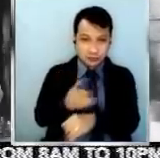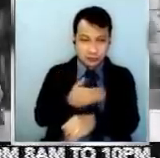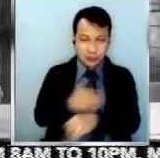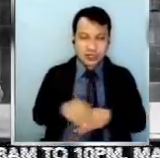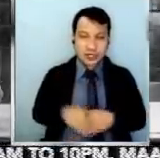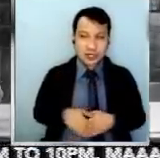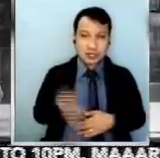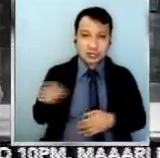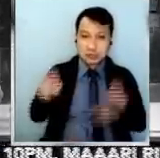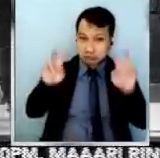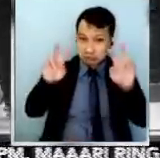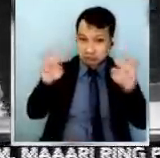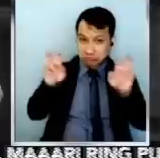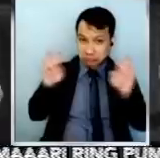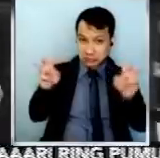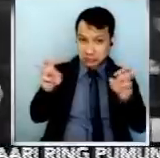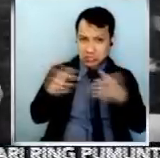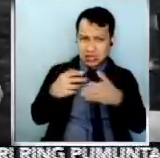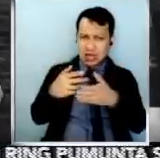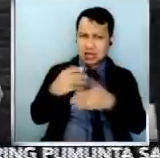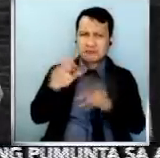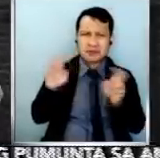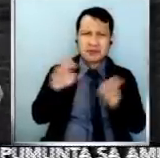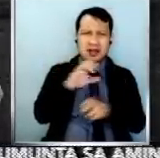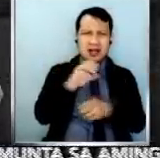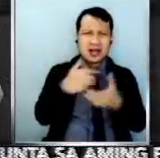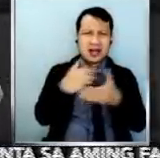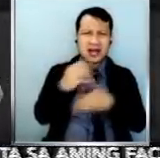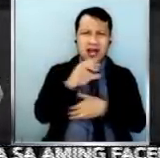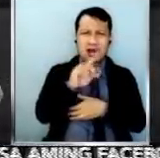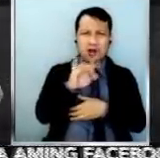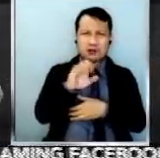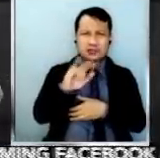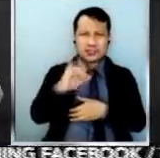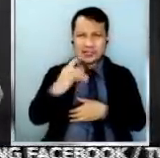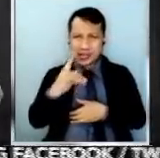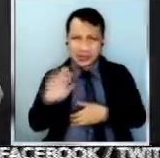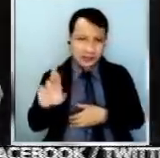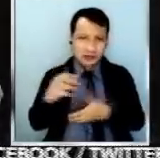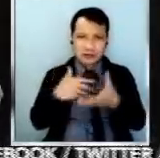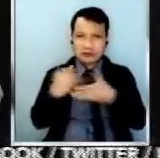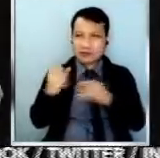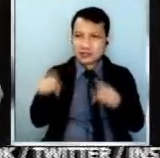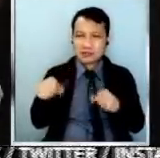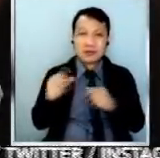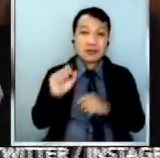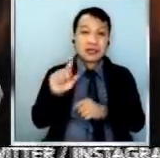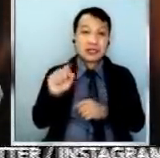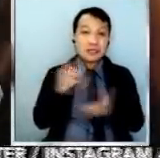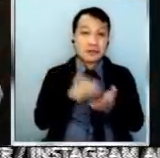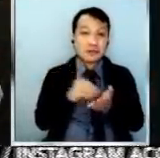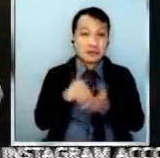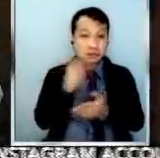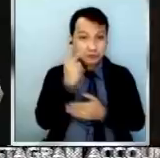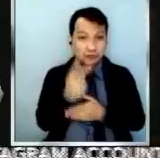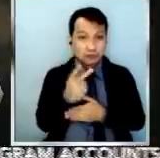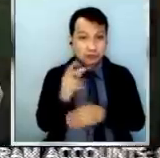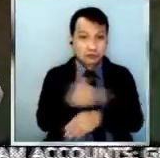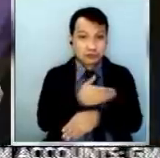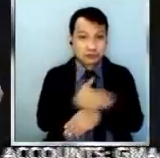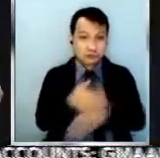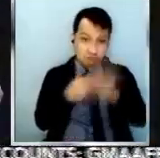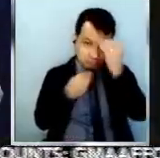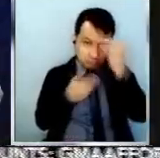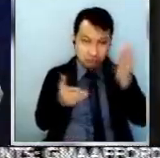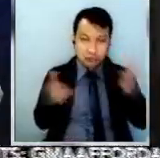kanilang title track na Outsider may mahigit 11 million views na sa YouTube. Sa pamamagitan ng kantang ito, gusto raw hikayatin ng